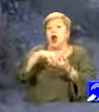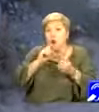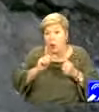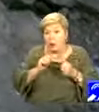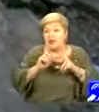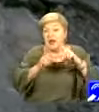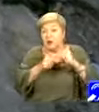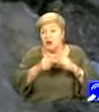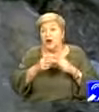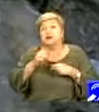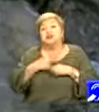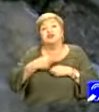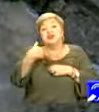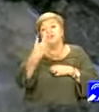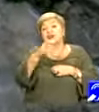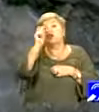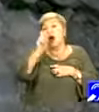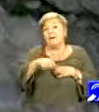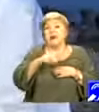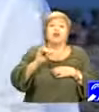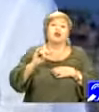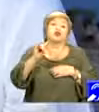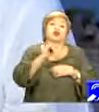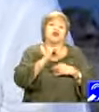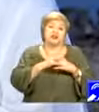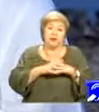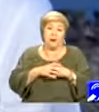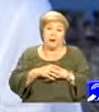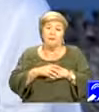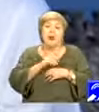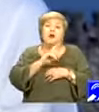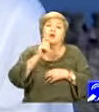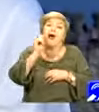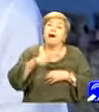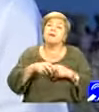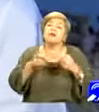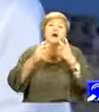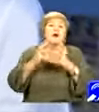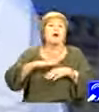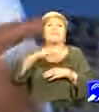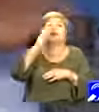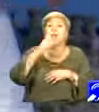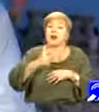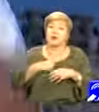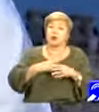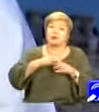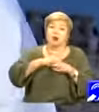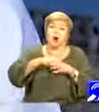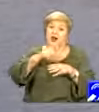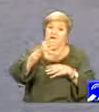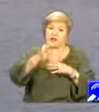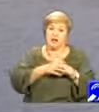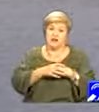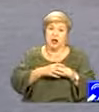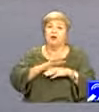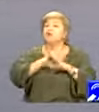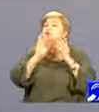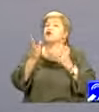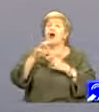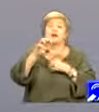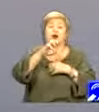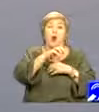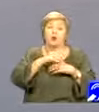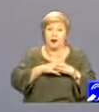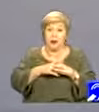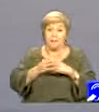aruncă resturile unde văd cu ochii. Numai prin amenziile mai mari puteți să corectați chestia asta și nu numai aici, toată stațiunea. De la